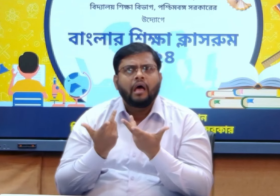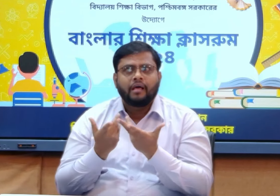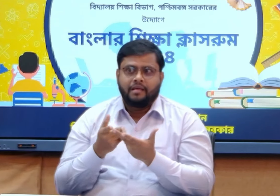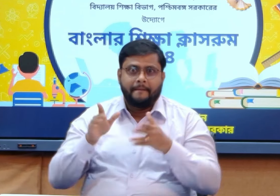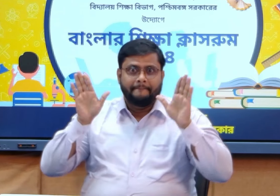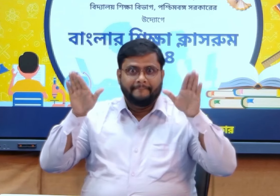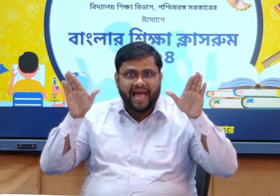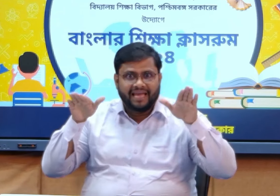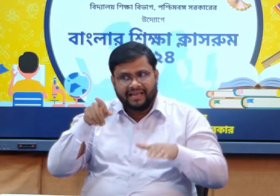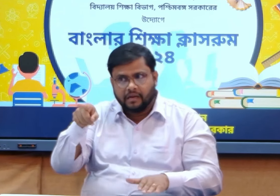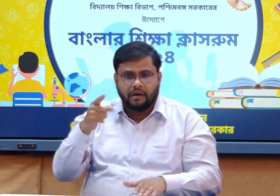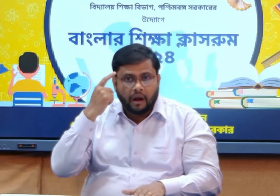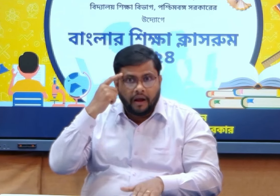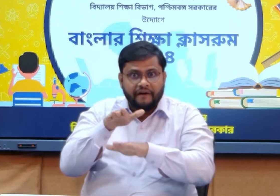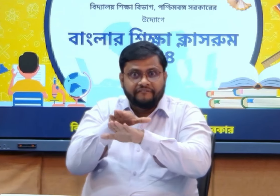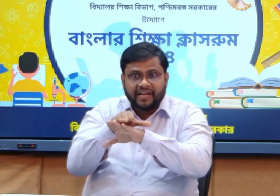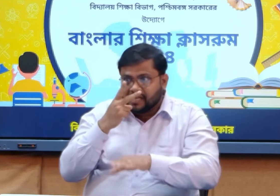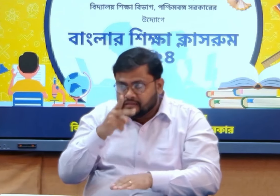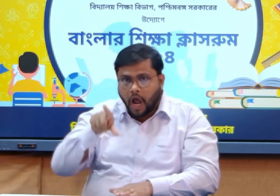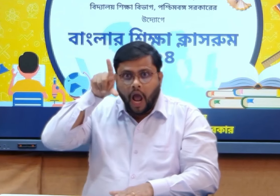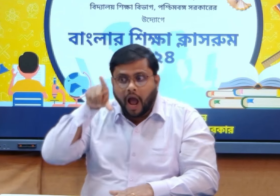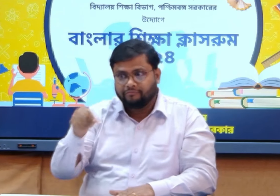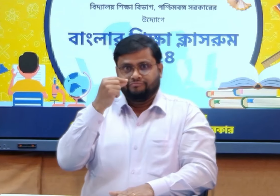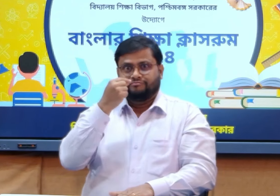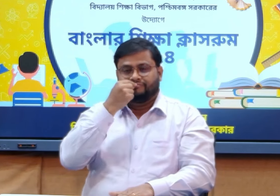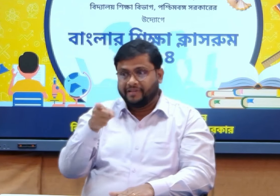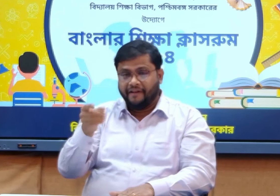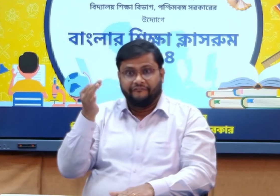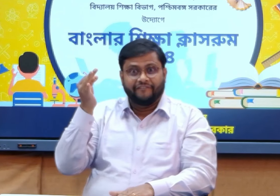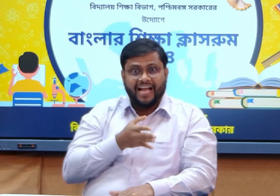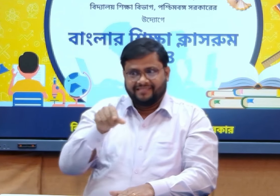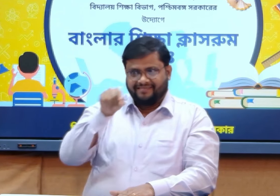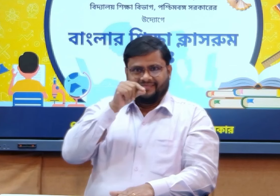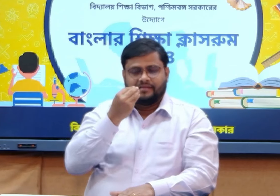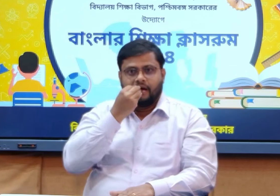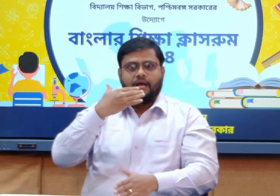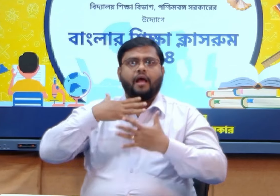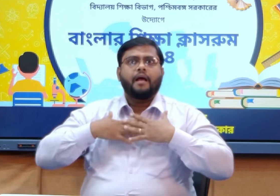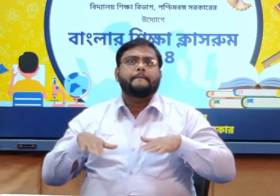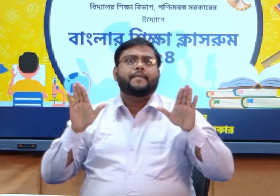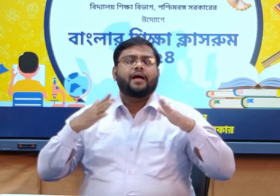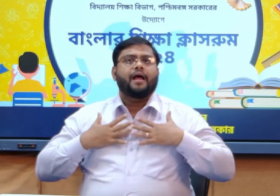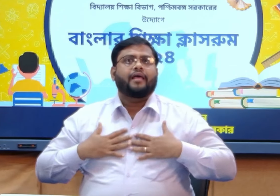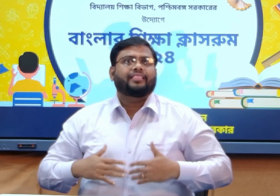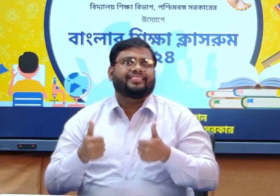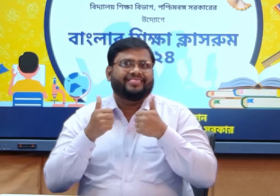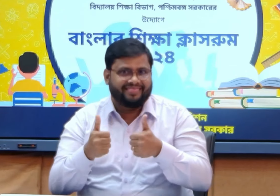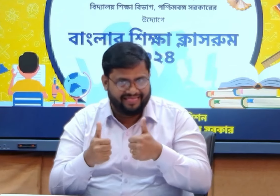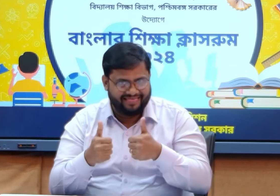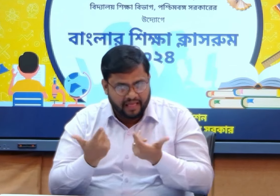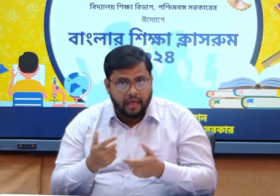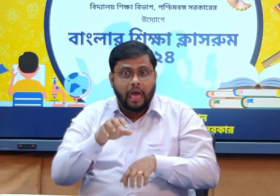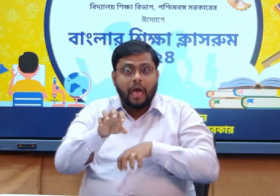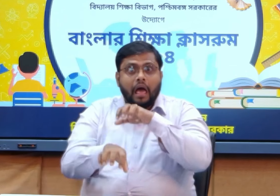খায় তারা কি খায় যেমন পাখি মাছ রাঙা মাছ ধরার জন্য বসে থাকে এবং মাছটাকে তুলে নিজে খেয়ে নিজের